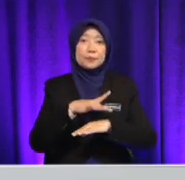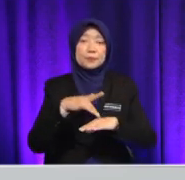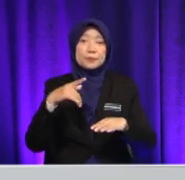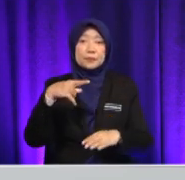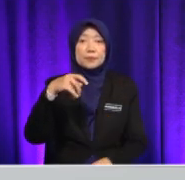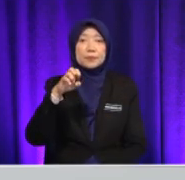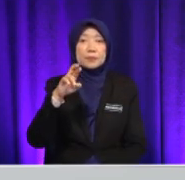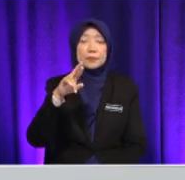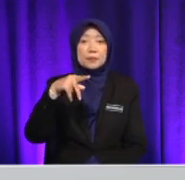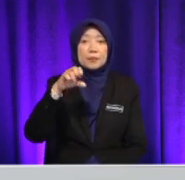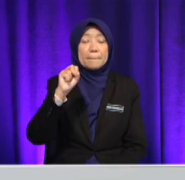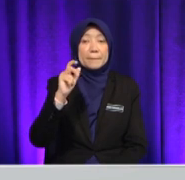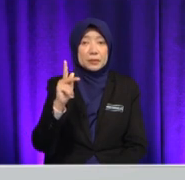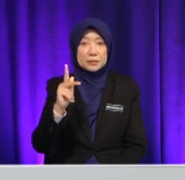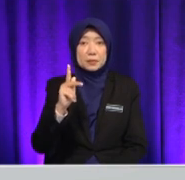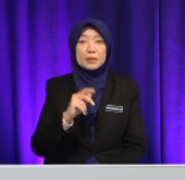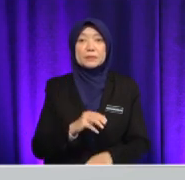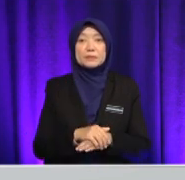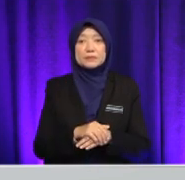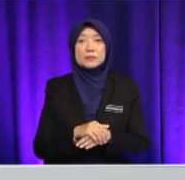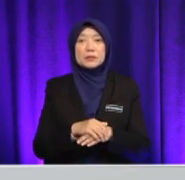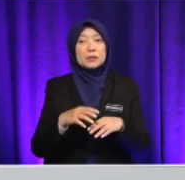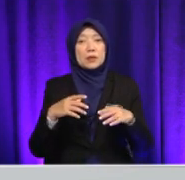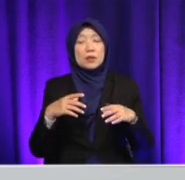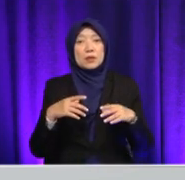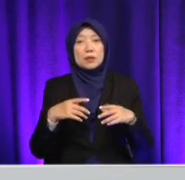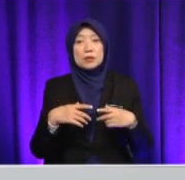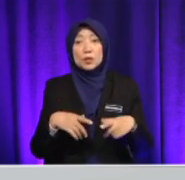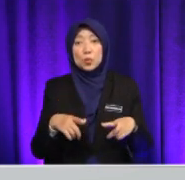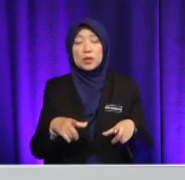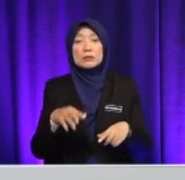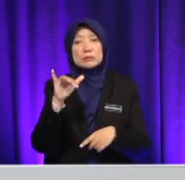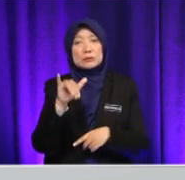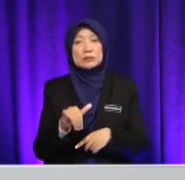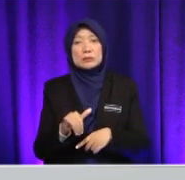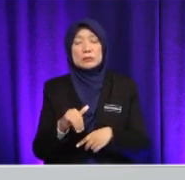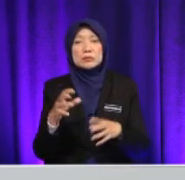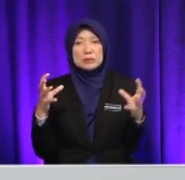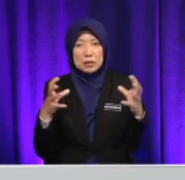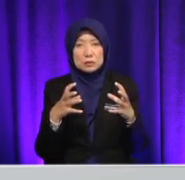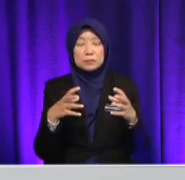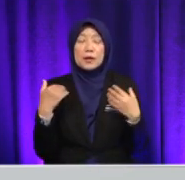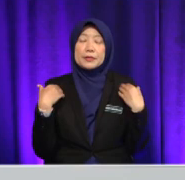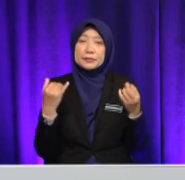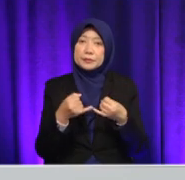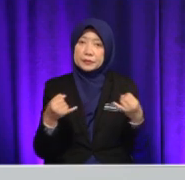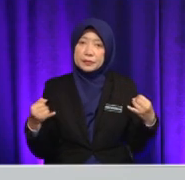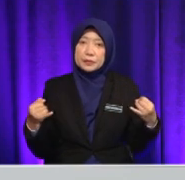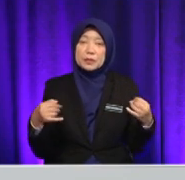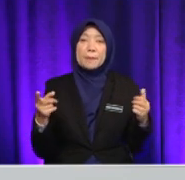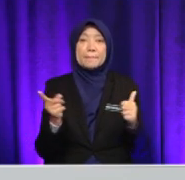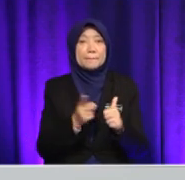plastik keras Oke dalam akrilik juga terdapat jenis-jenis akrilik yang pertama